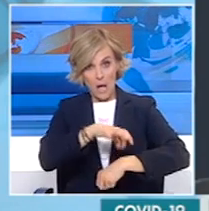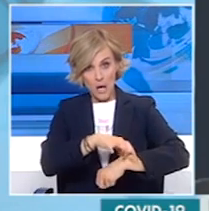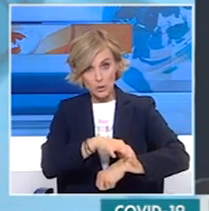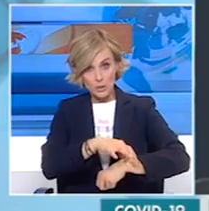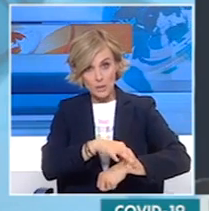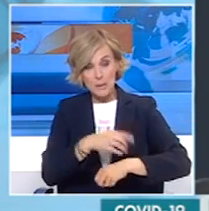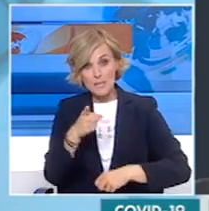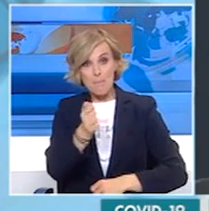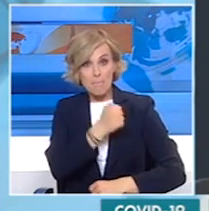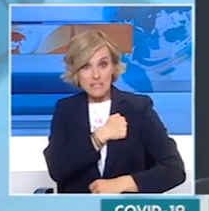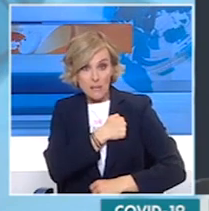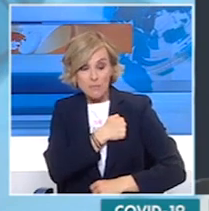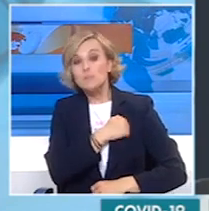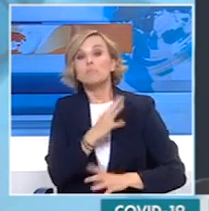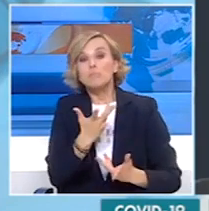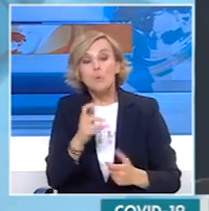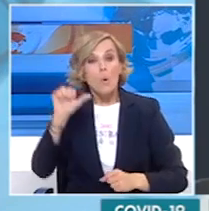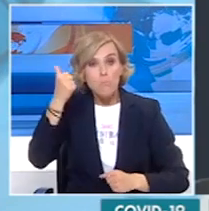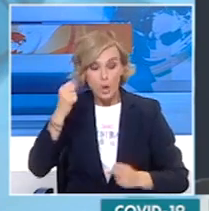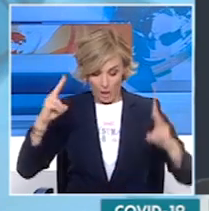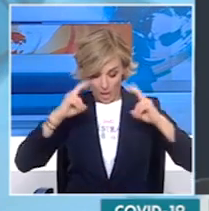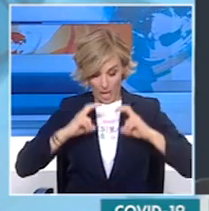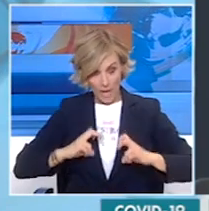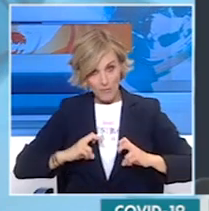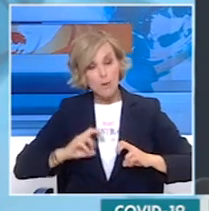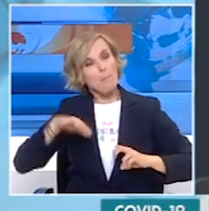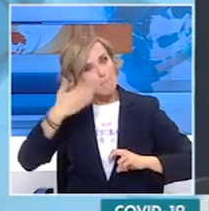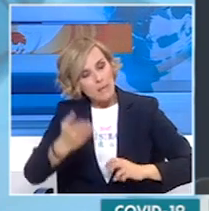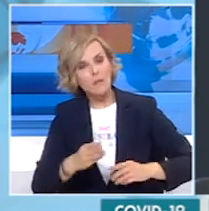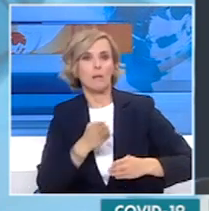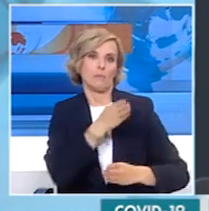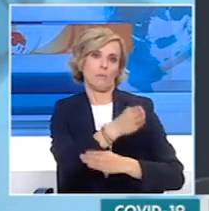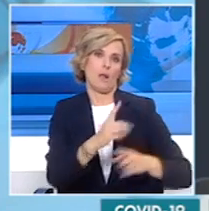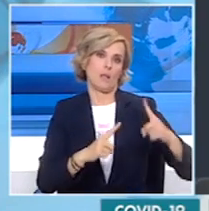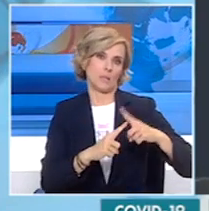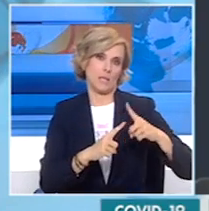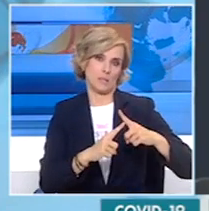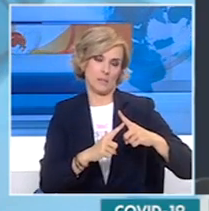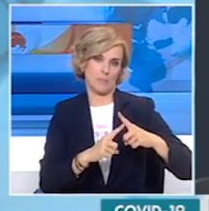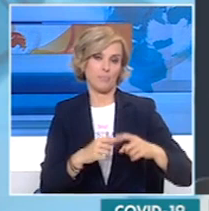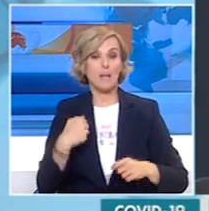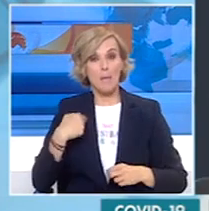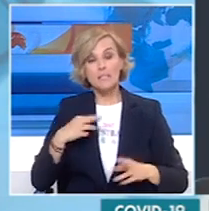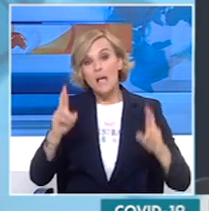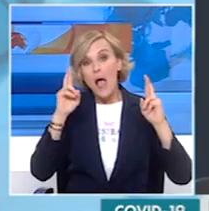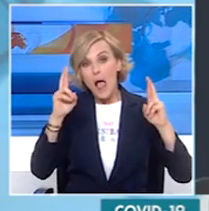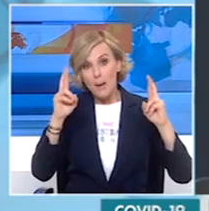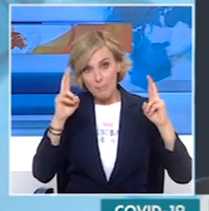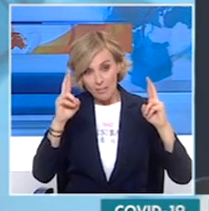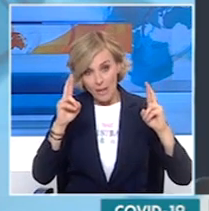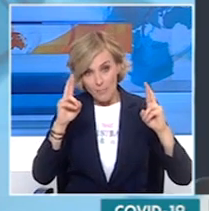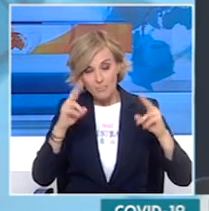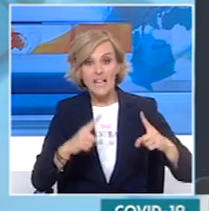τεστ. Πληρεί τις προϋποθέσεις. Τώρα, στο σχεδιασμό μας είναι το τεστ αυτό να διεξάγεται και